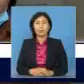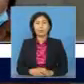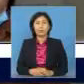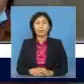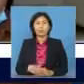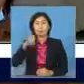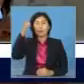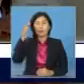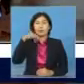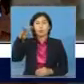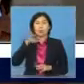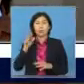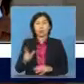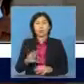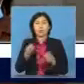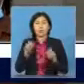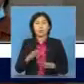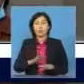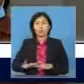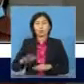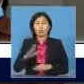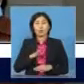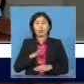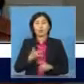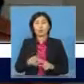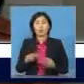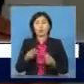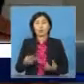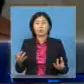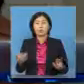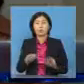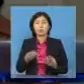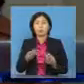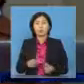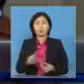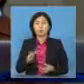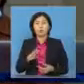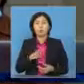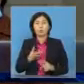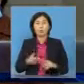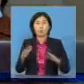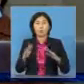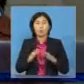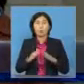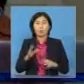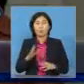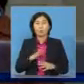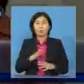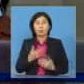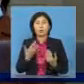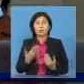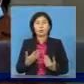Именно благодаря казахстанцам, простому народу, удалось собрать необходимые средства на приобретение дома, причем